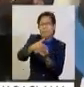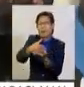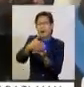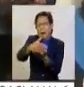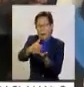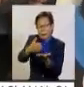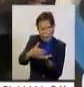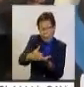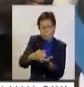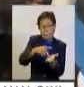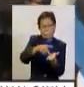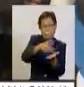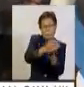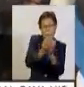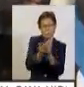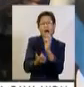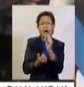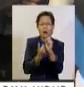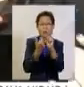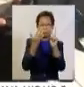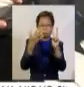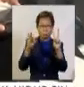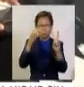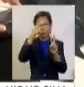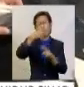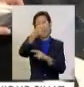2019 untuk hal ehwal agama Islam.